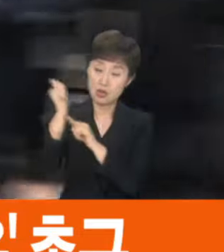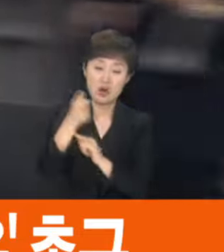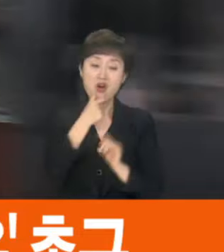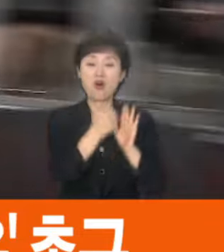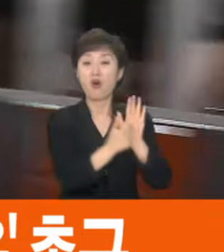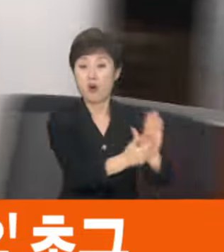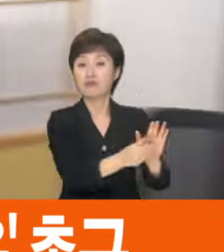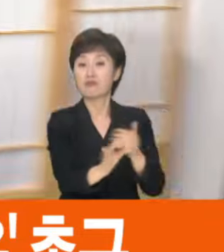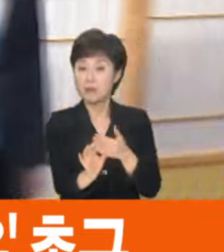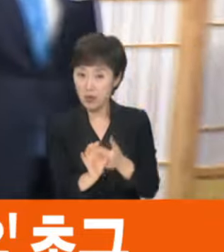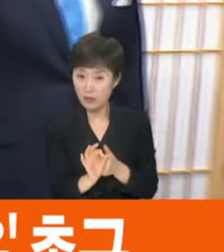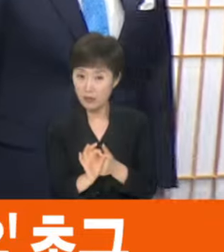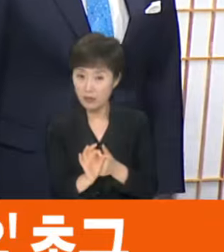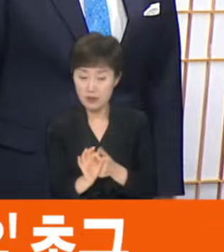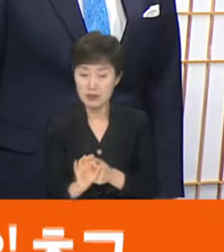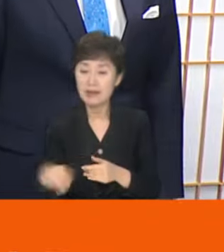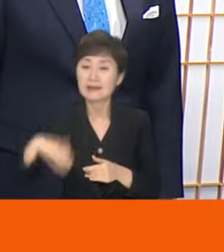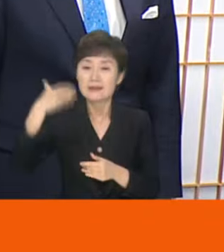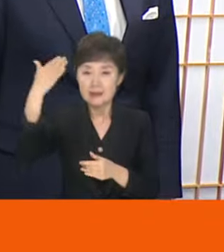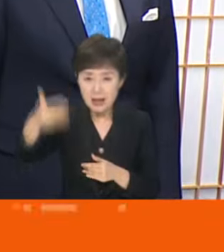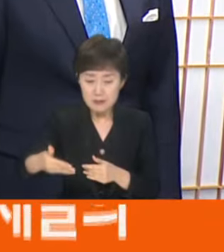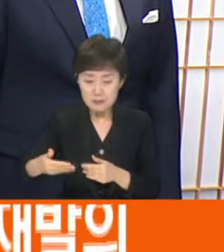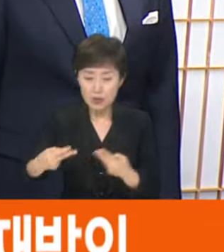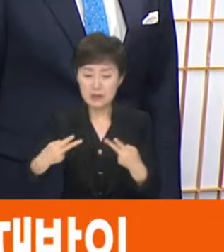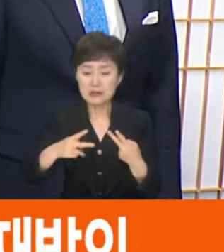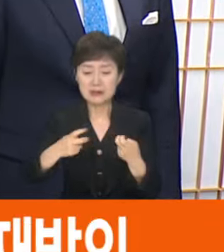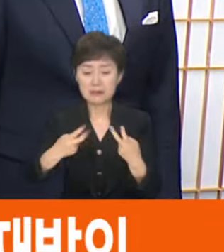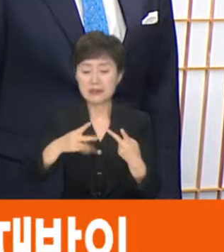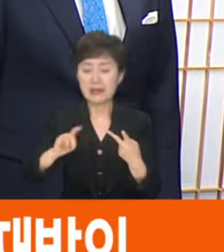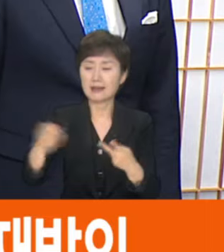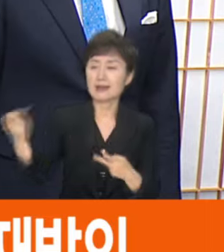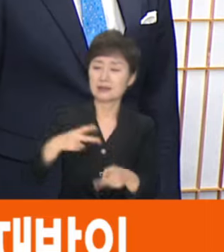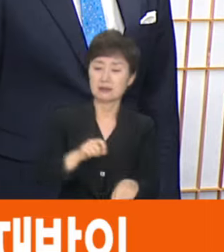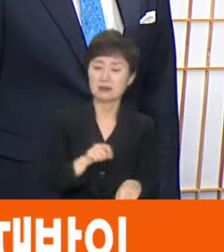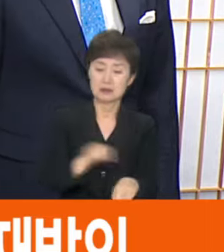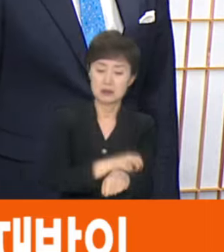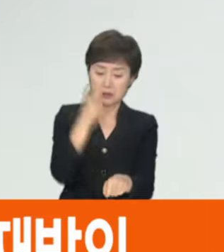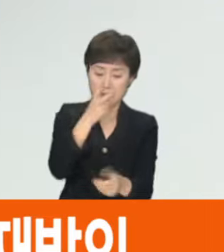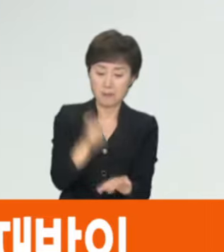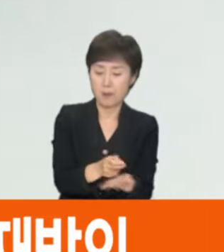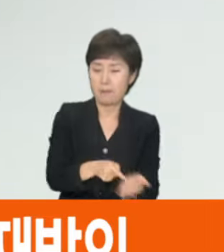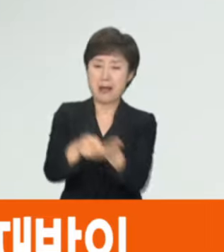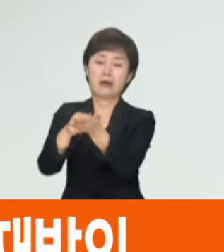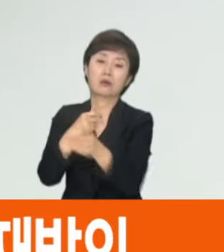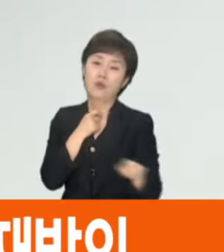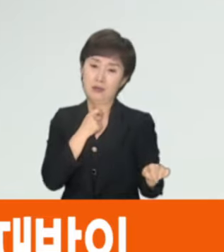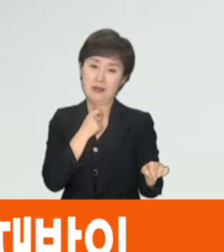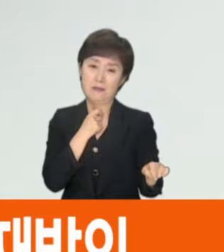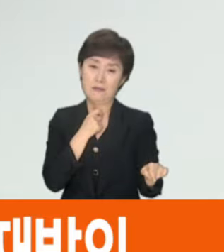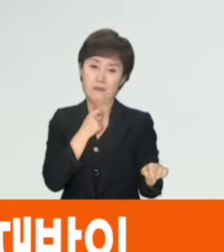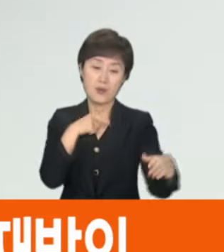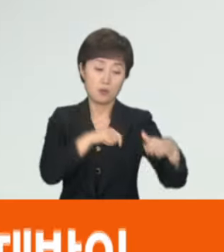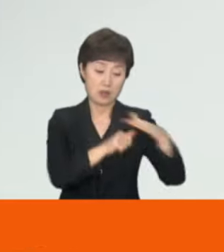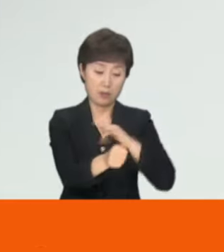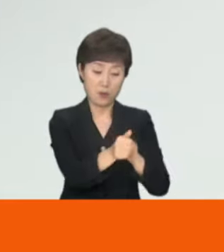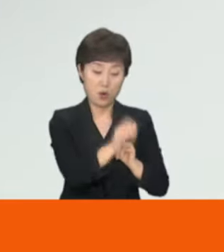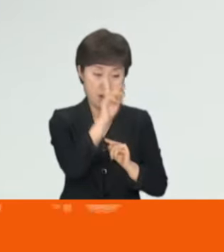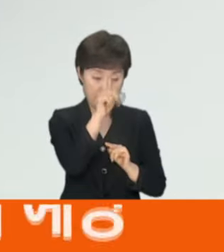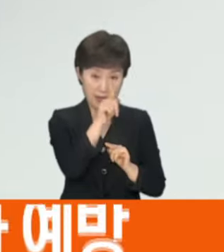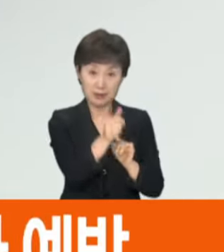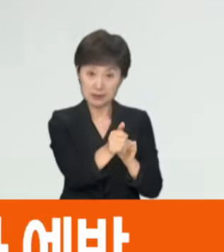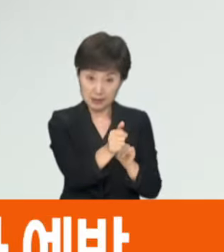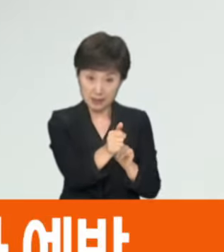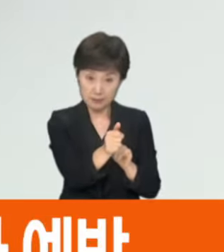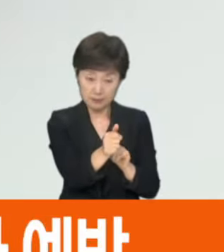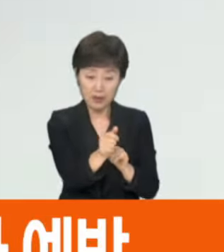거부권을 행사하면 민주당은 다음 국회에서 특검법을 다시 발의할 방침입니다. 한편 박찬대 원내대표는 취임 후